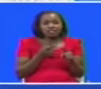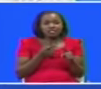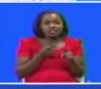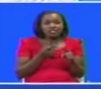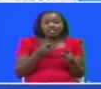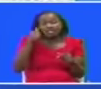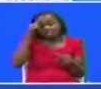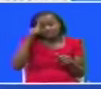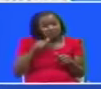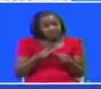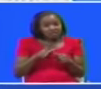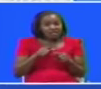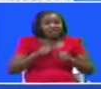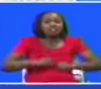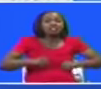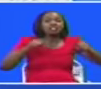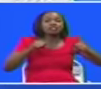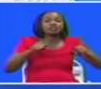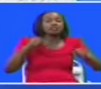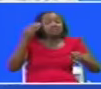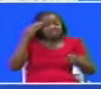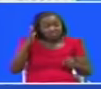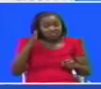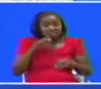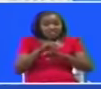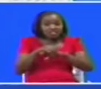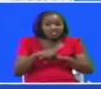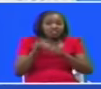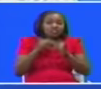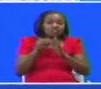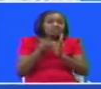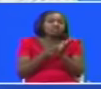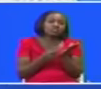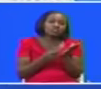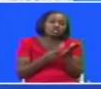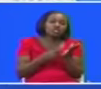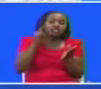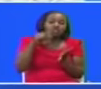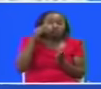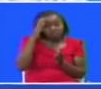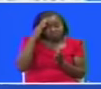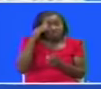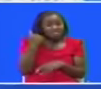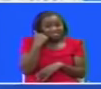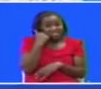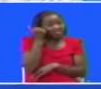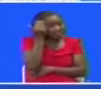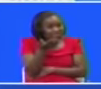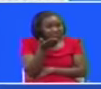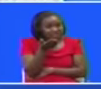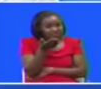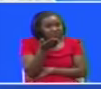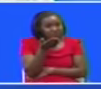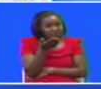hawazungumzi Kiingereza au Kiswahili. Ukiimport madaktari kutoka kungine, lazima ujue ya kuwa wagonjwa wako